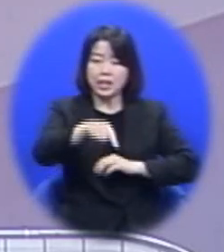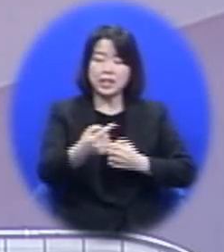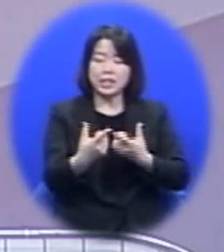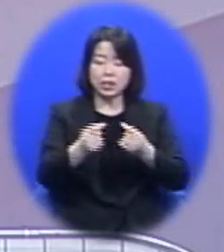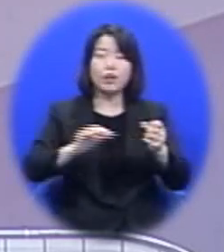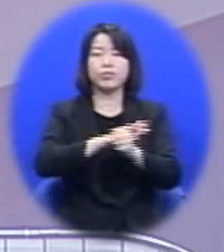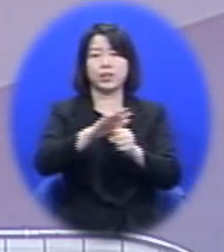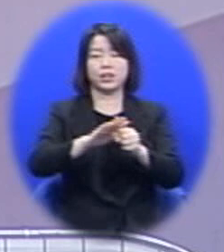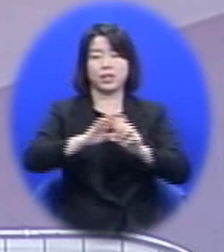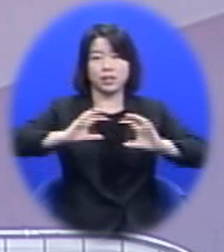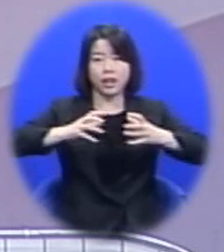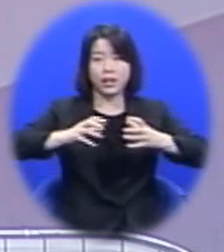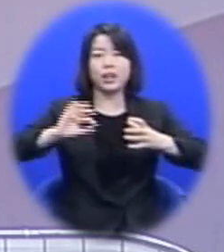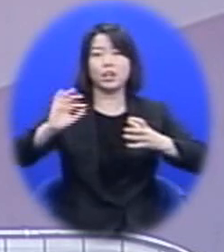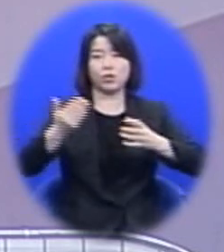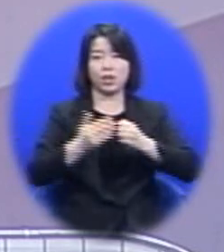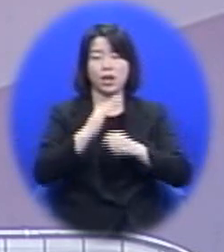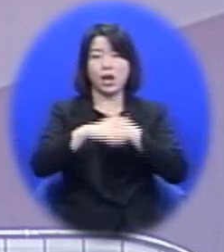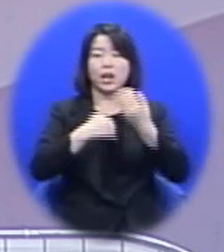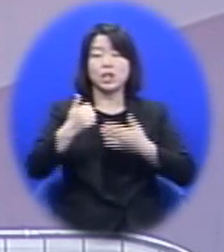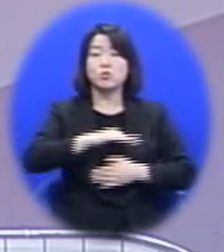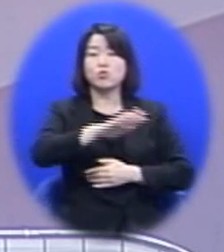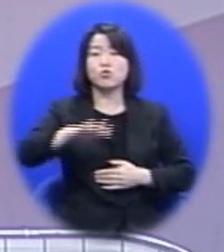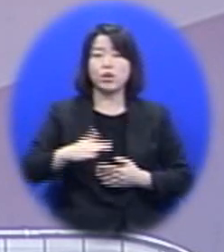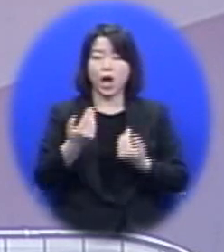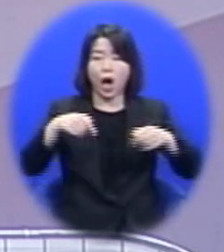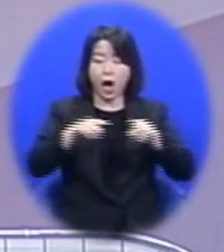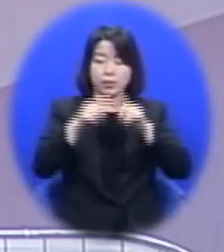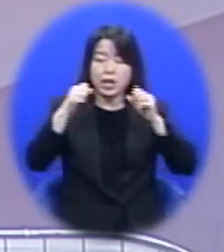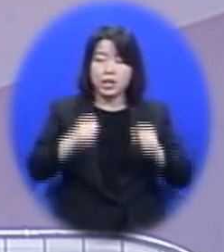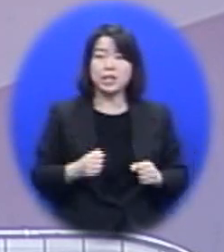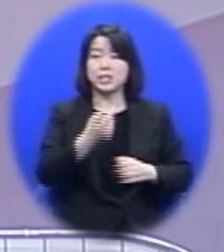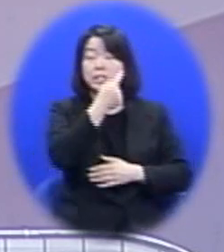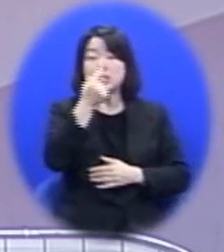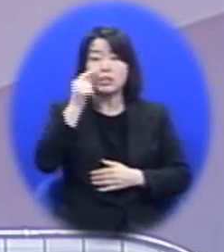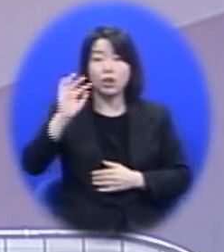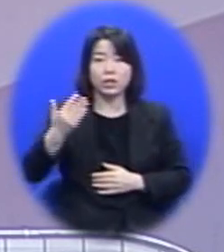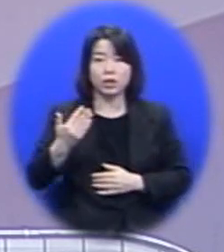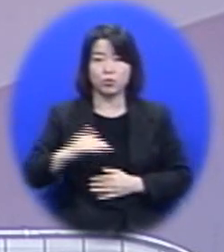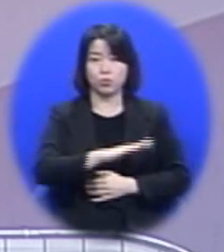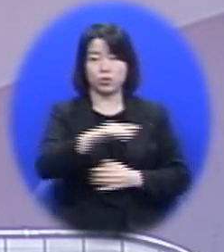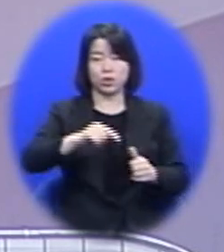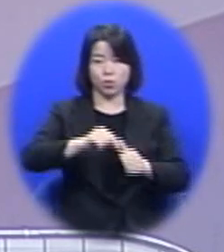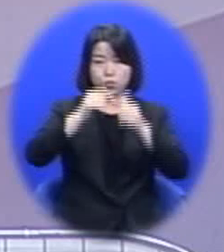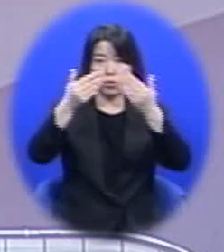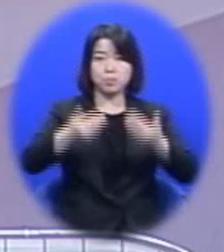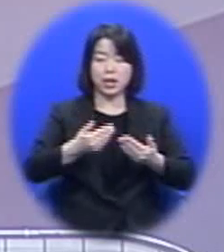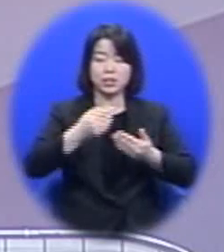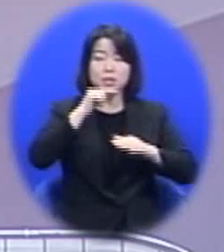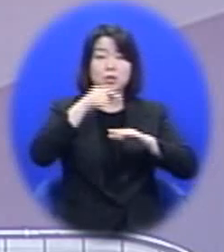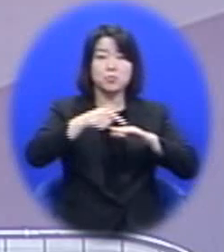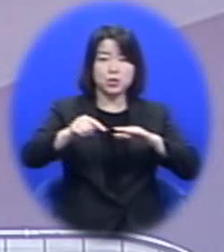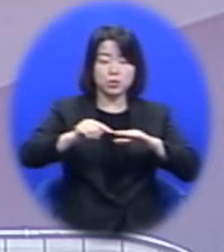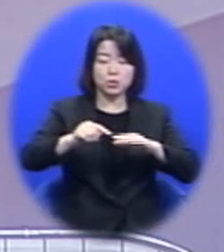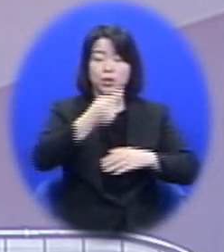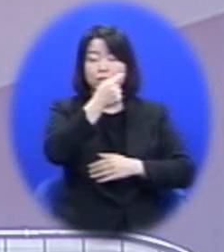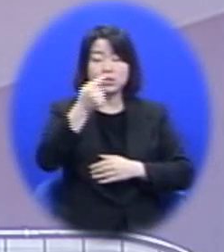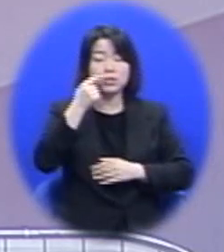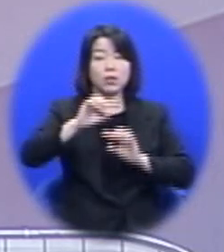되어야 하나님이 우리와 함께 계시는 증거가 있는 거고 우리가 구원받은 민족이라는 증거가